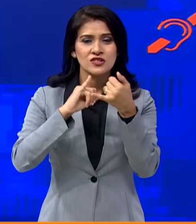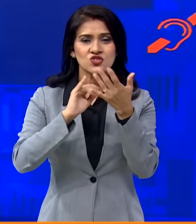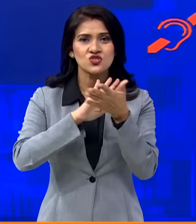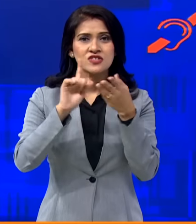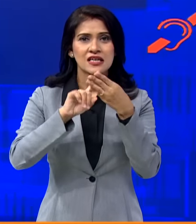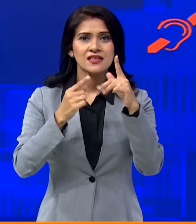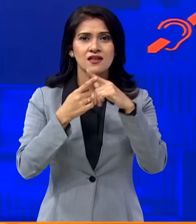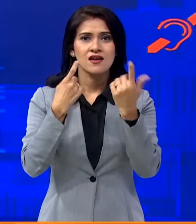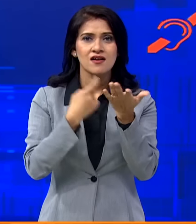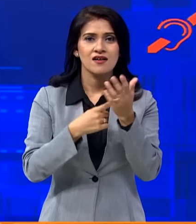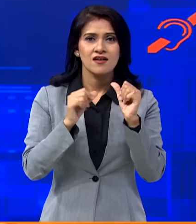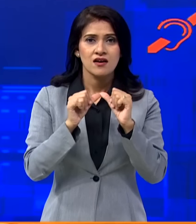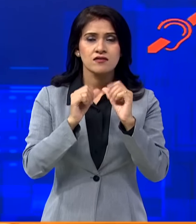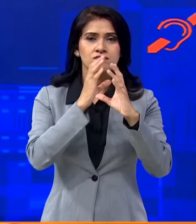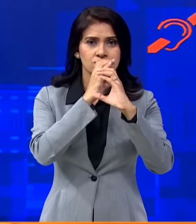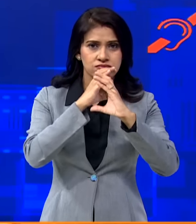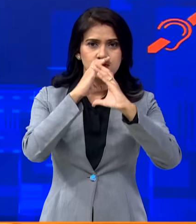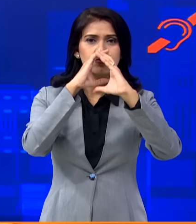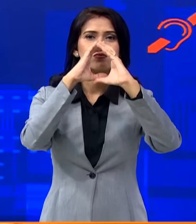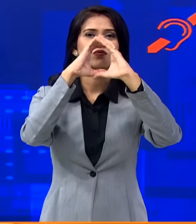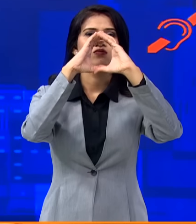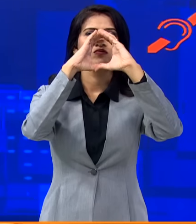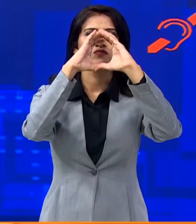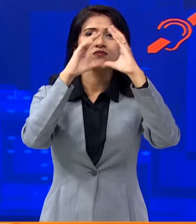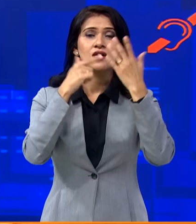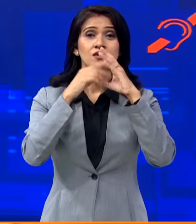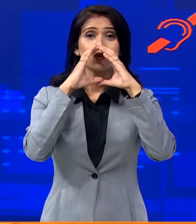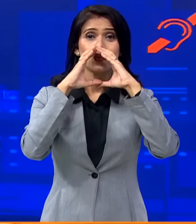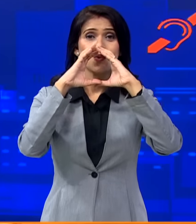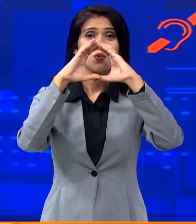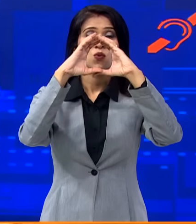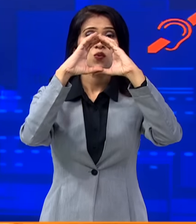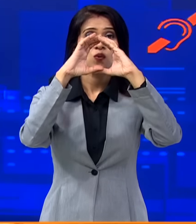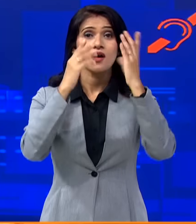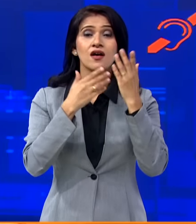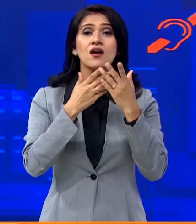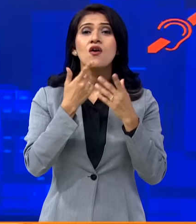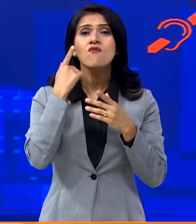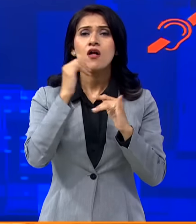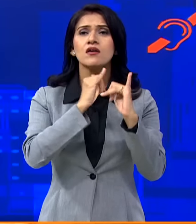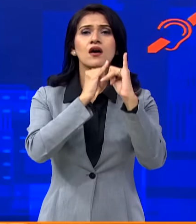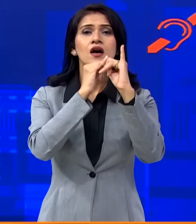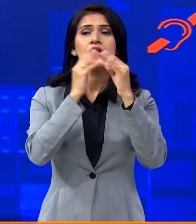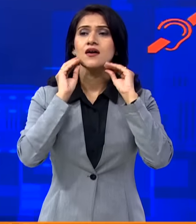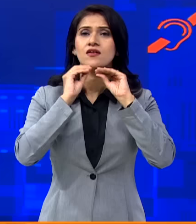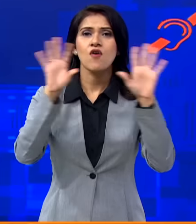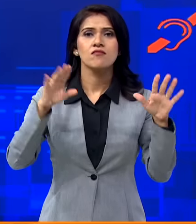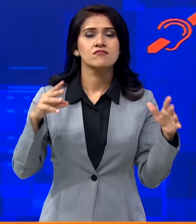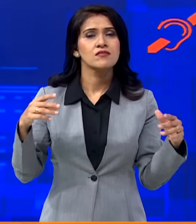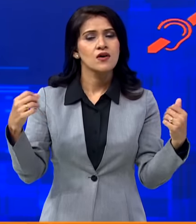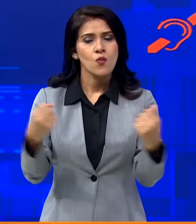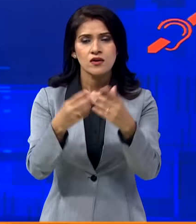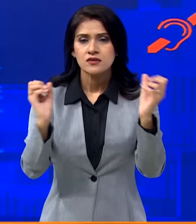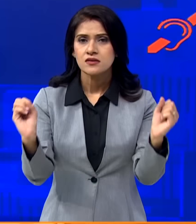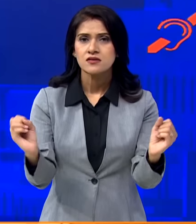करते हैं और अधर्म का नाश करने के लिए और धर्म की पुनर स्थापना करने के लिए उद्घोष करते हैं तब सनातन